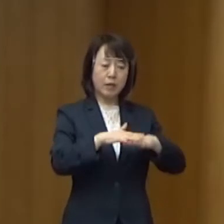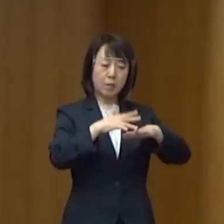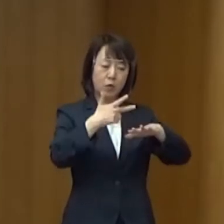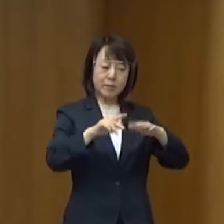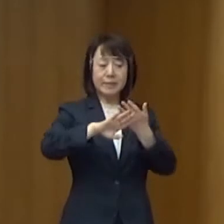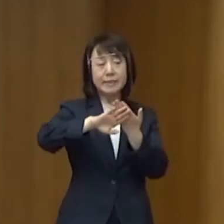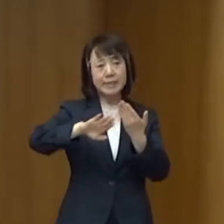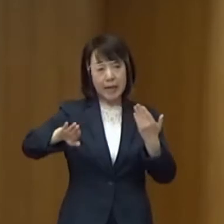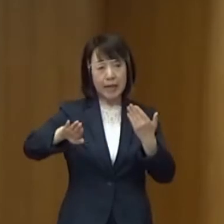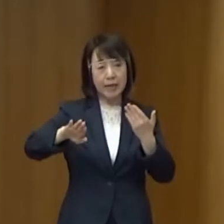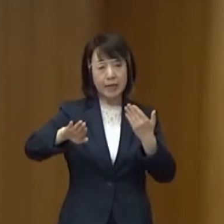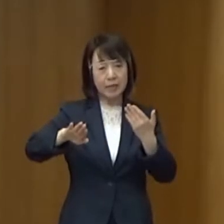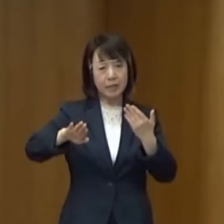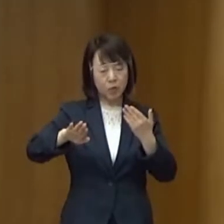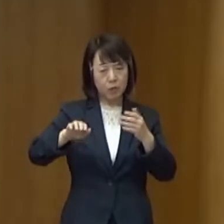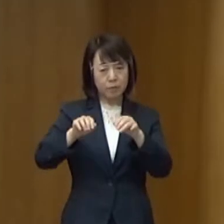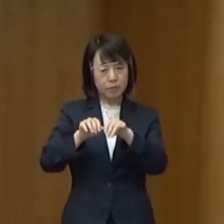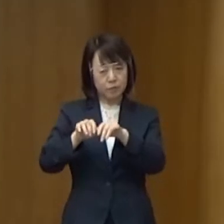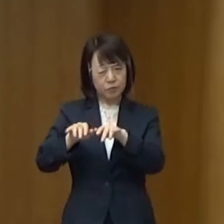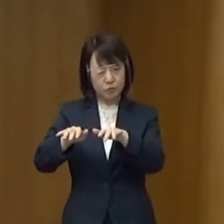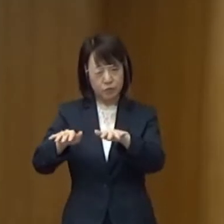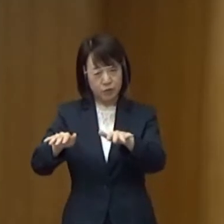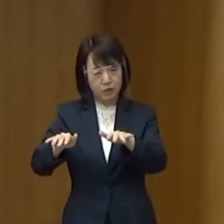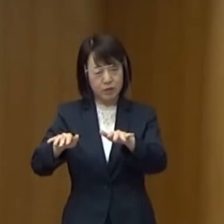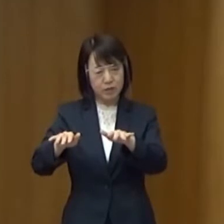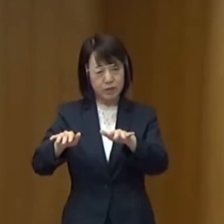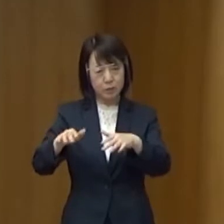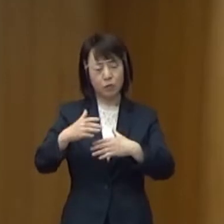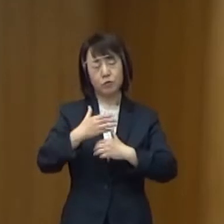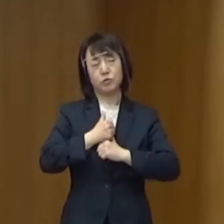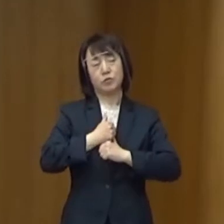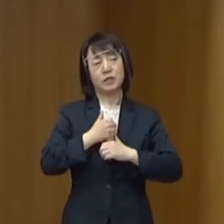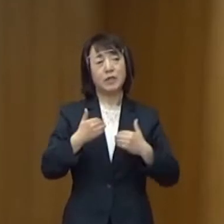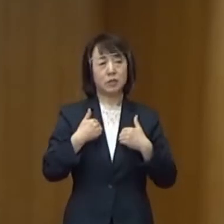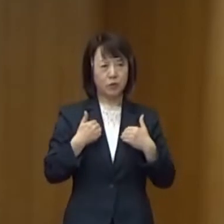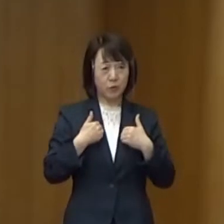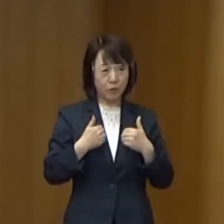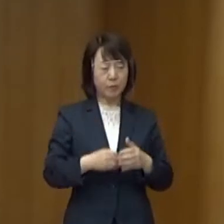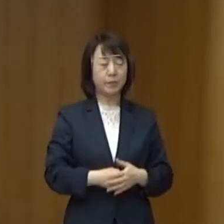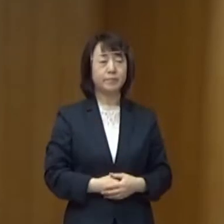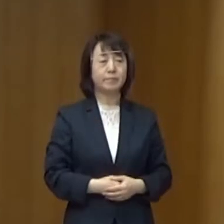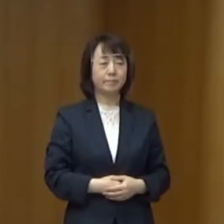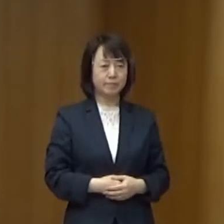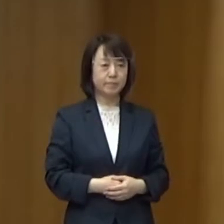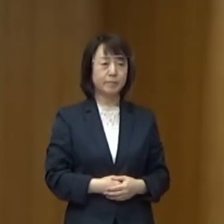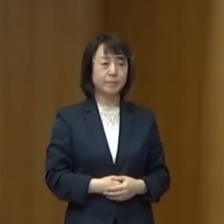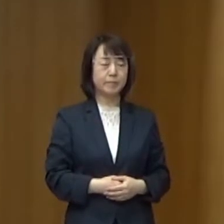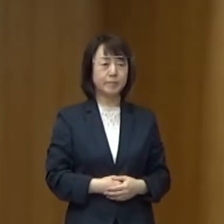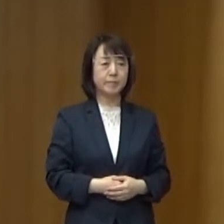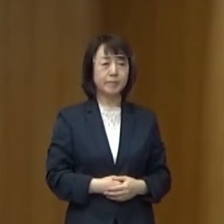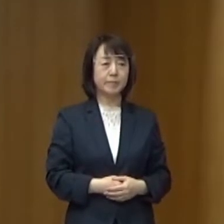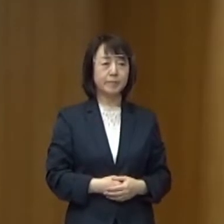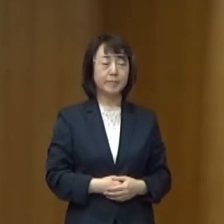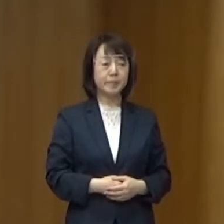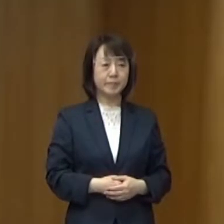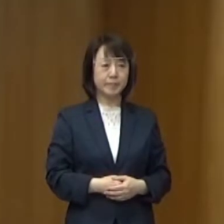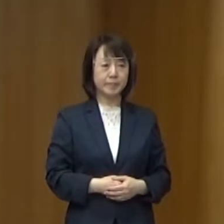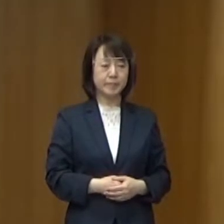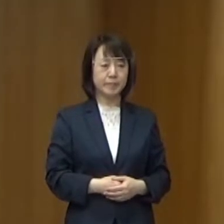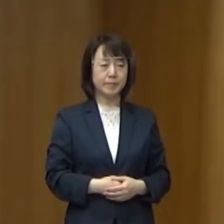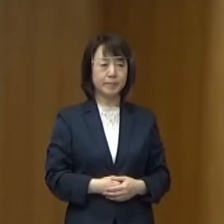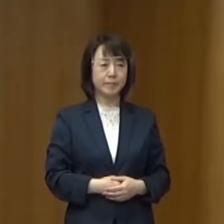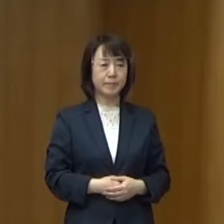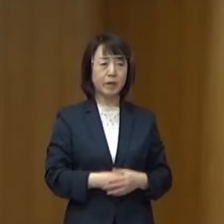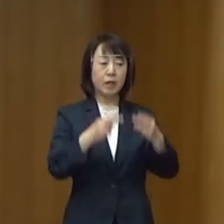幌市以外の広がり、こちらにも警戒をしていかなければならないという状況でございます。この